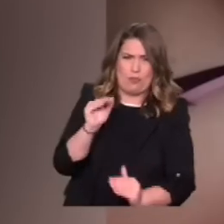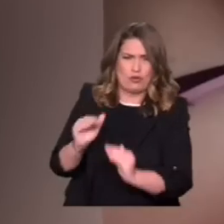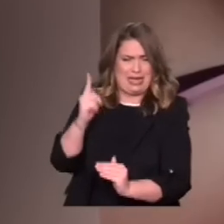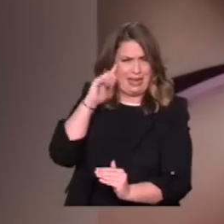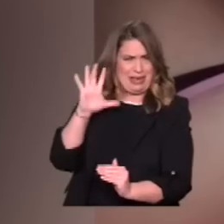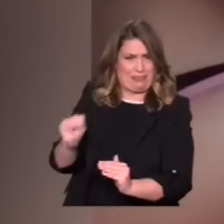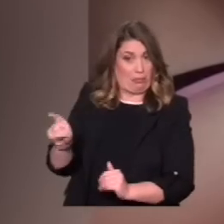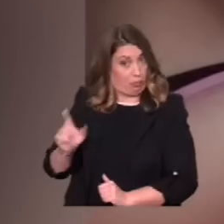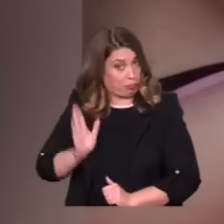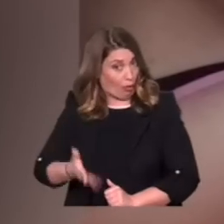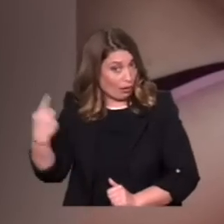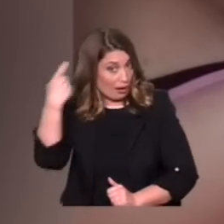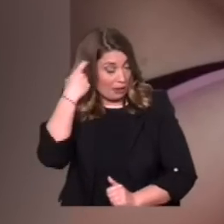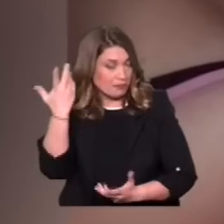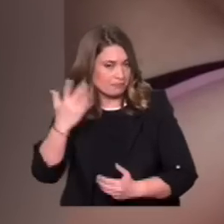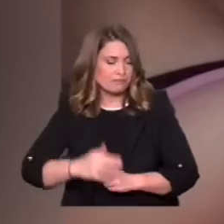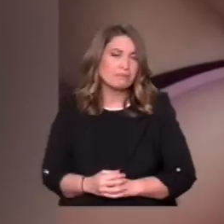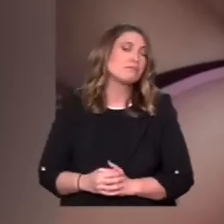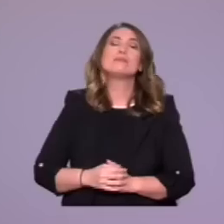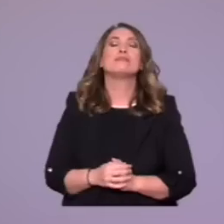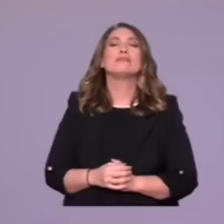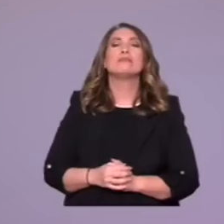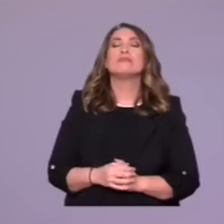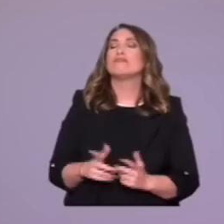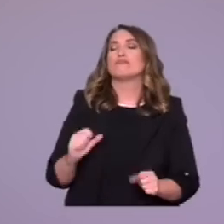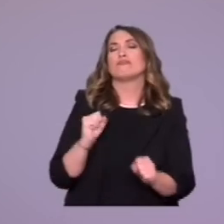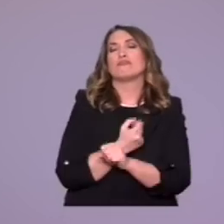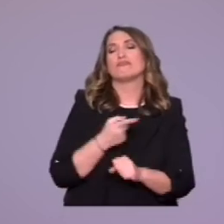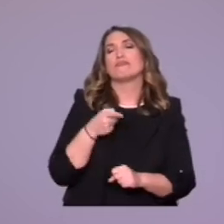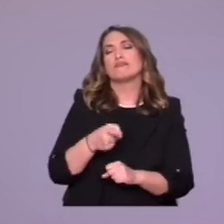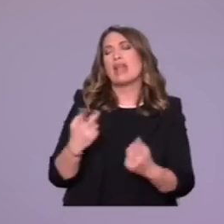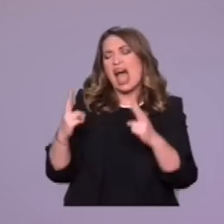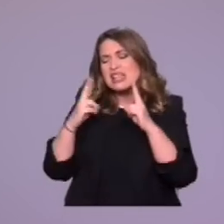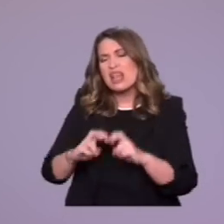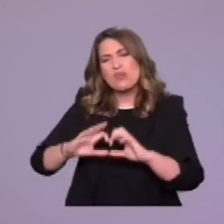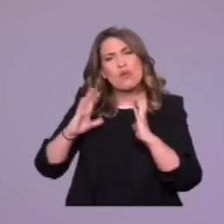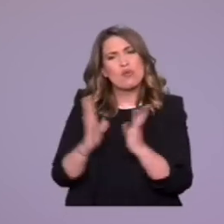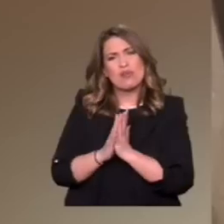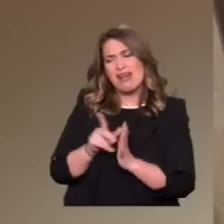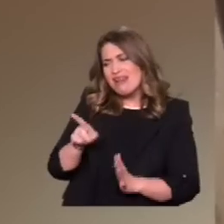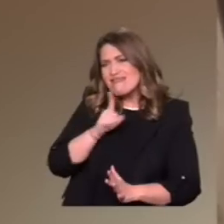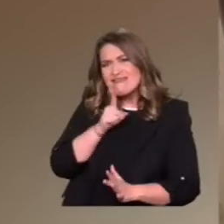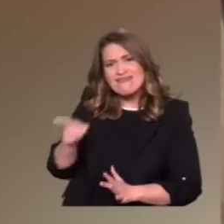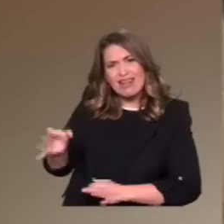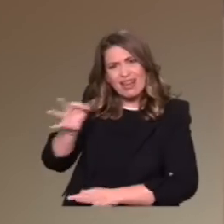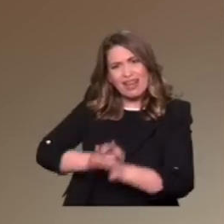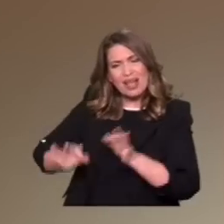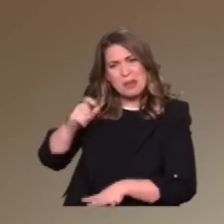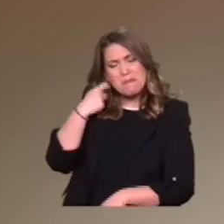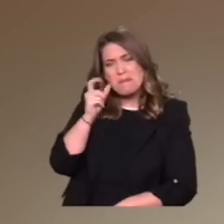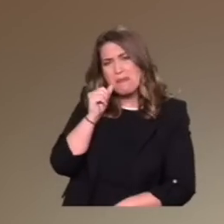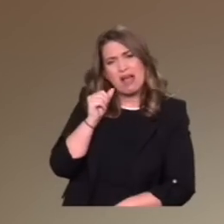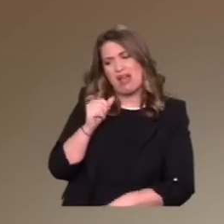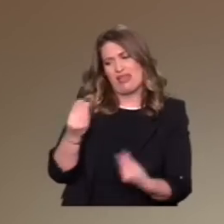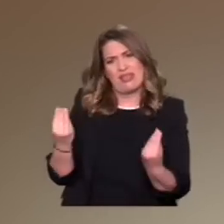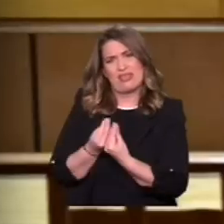στέκεται στην καθυστερημένη αντίδραση της μητέρας και επισημαίνει πως από τα στοιχεία και τις εξετάσεις, οι περιγραφές της για το επεισόδιο με σπασμούς δεν μπορούν